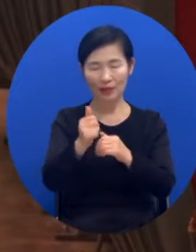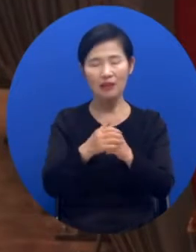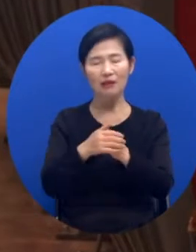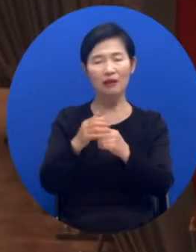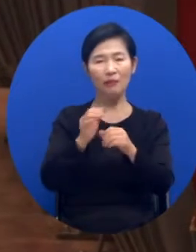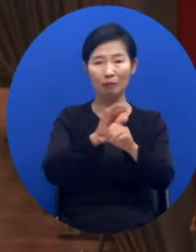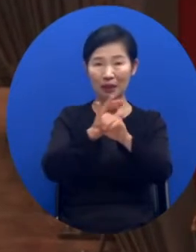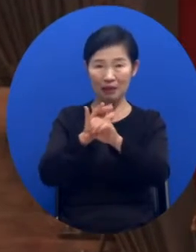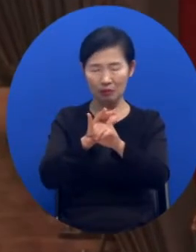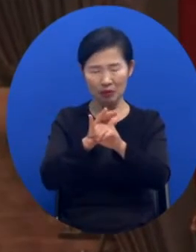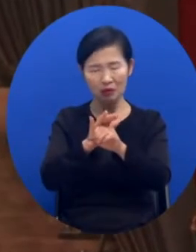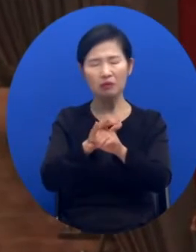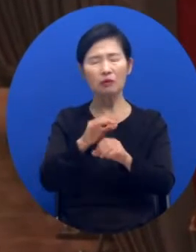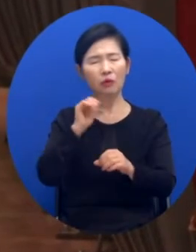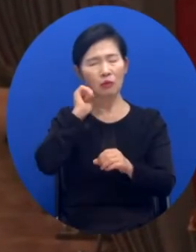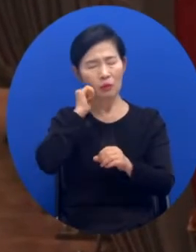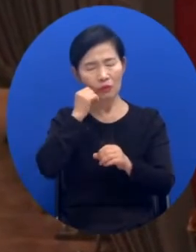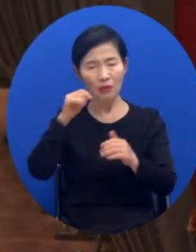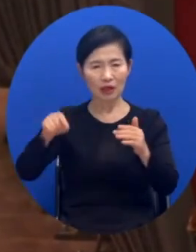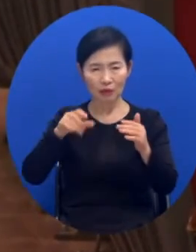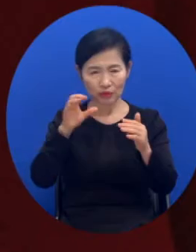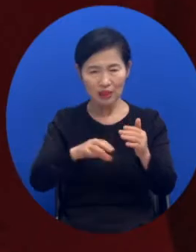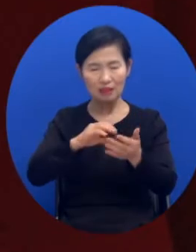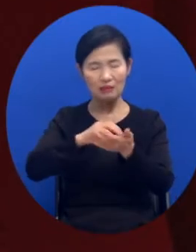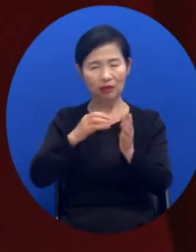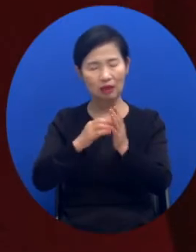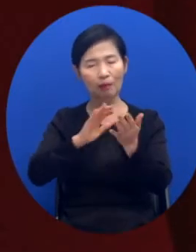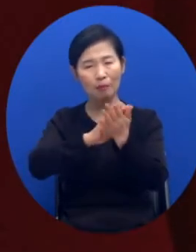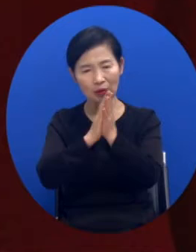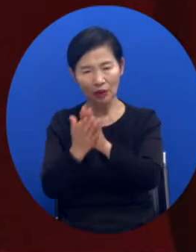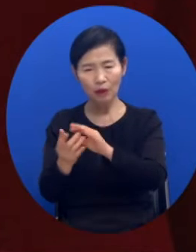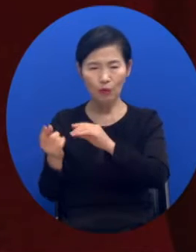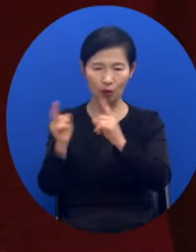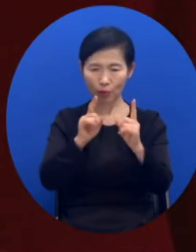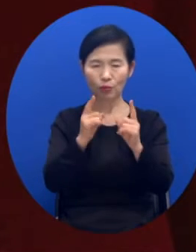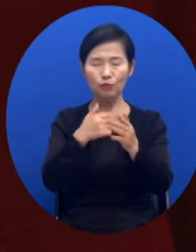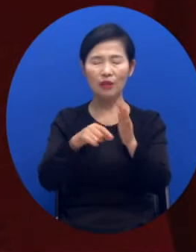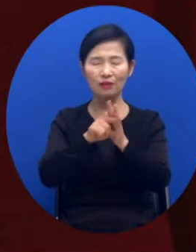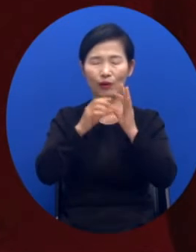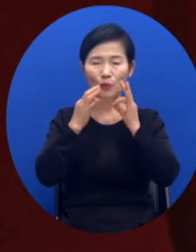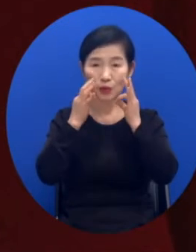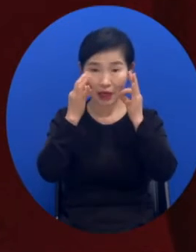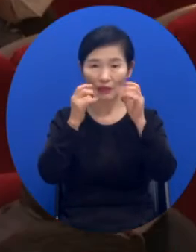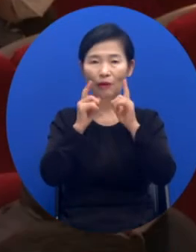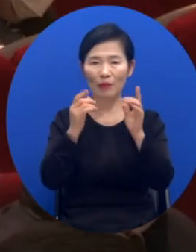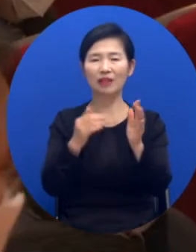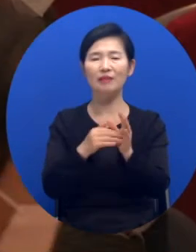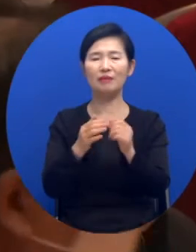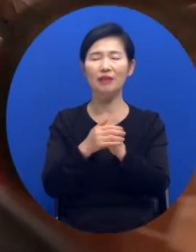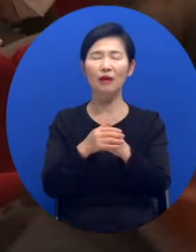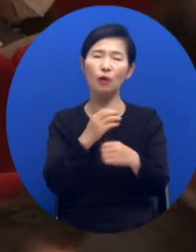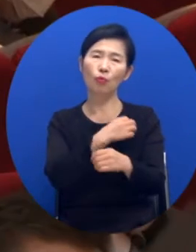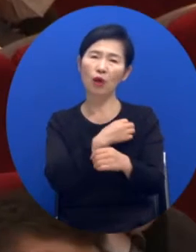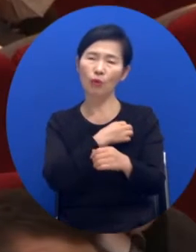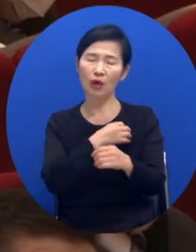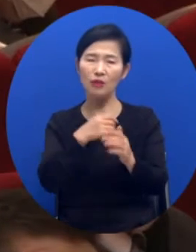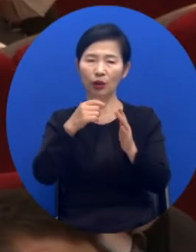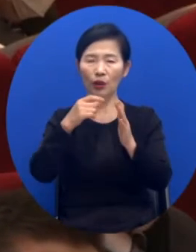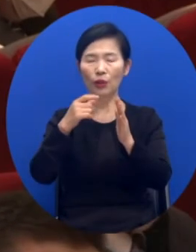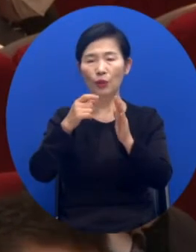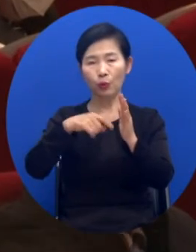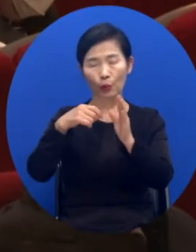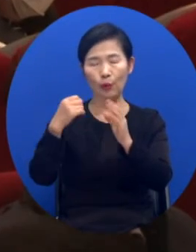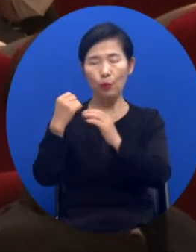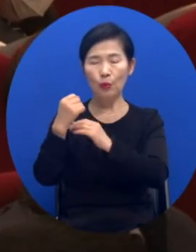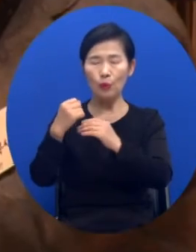속에서 적절한 변화와 회복을 모색하겠다 고 밝혔습니다 또 회원 교단 확장과 기도 운동에